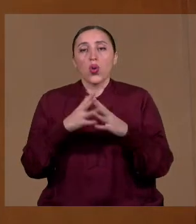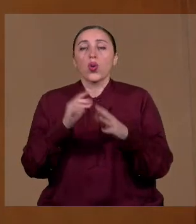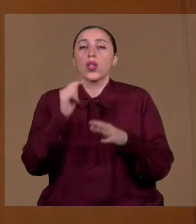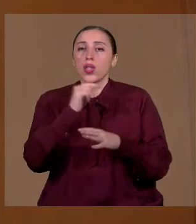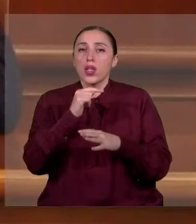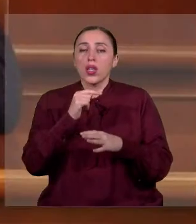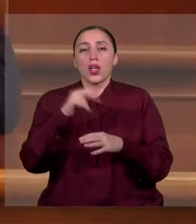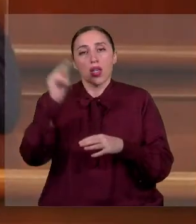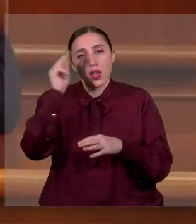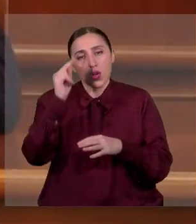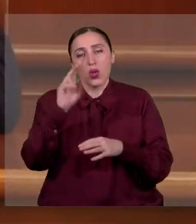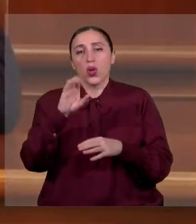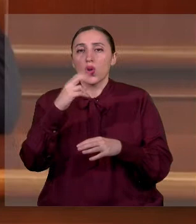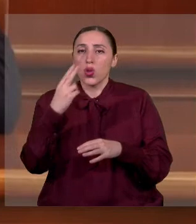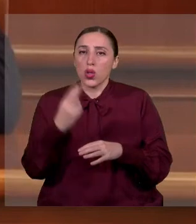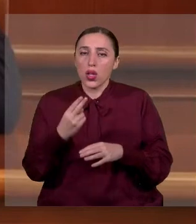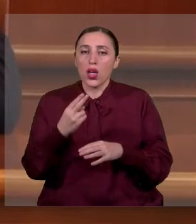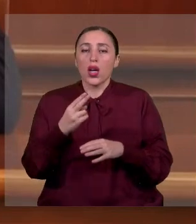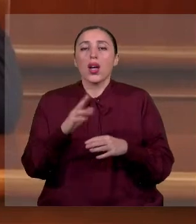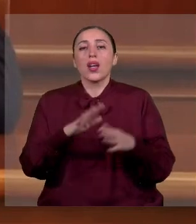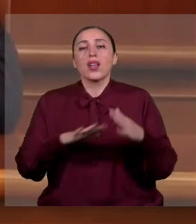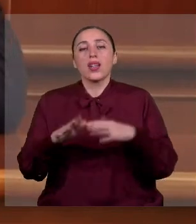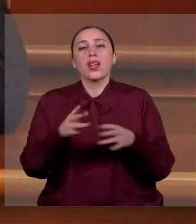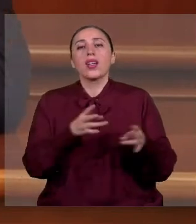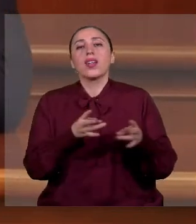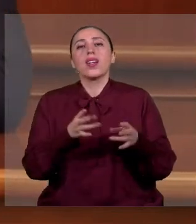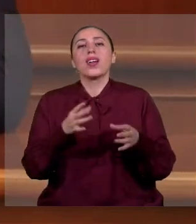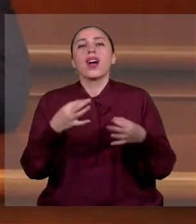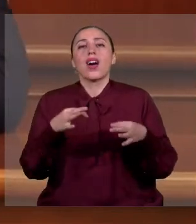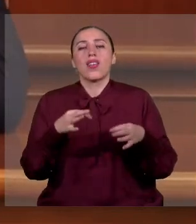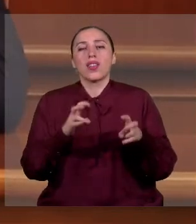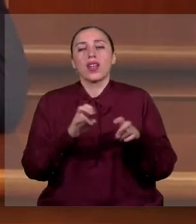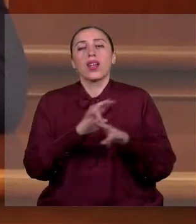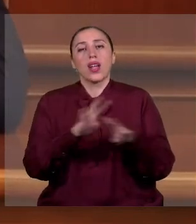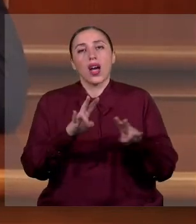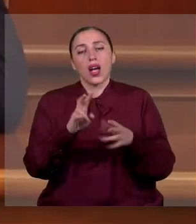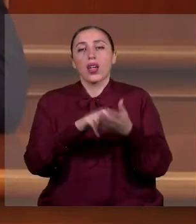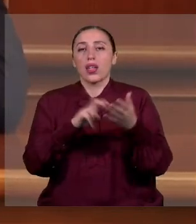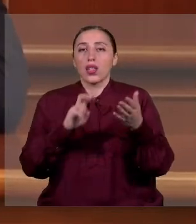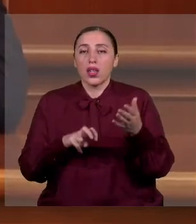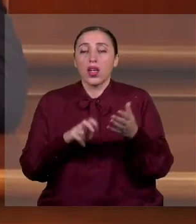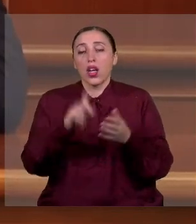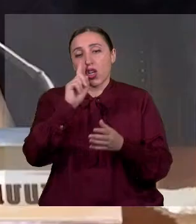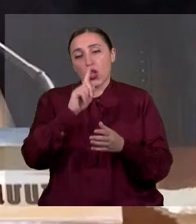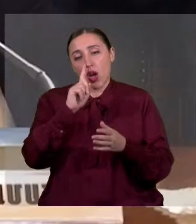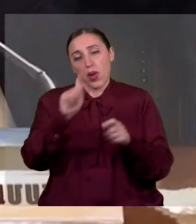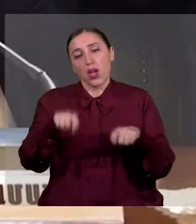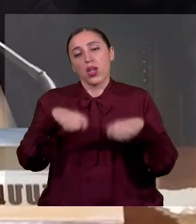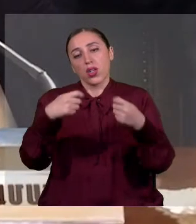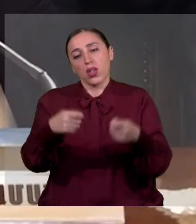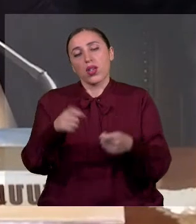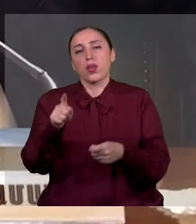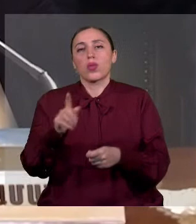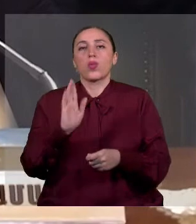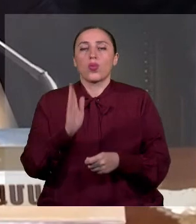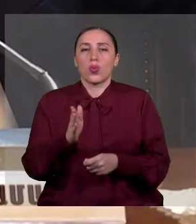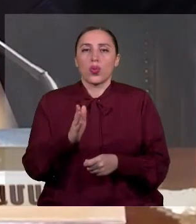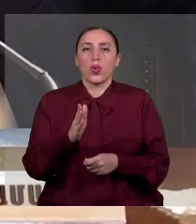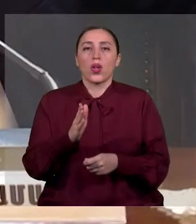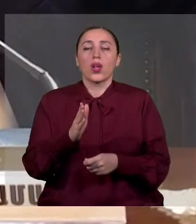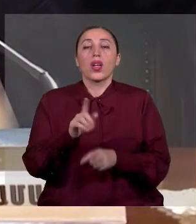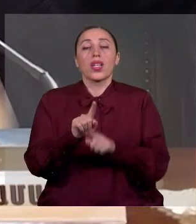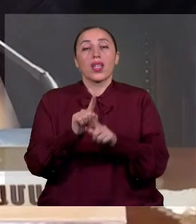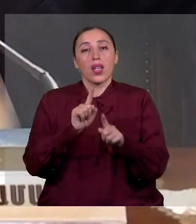գյուղատնտեսության, կրթության ու սոցապ տարածքային կառավարման նախարարները, նրանց ժամանակավորապես կփոխարինեն տեղակալները։ Պաշտոնակարված